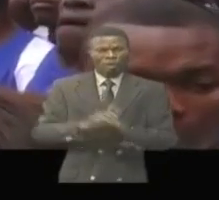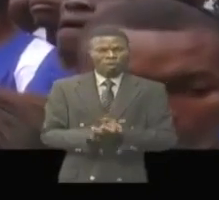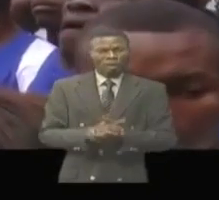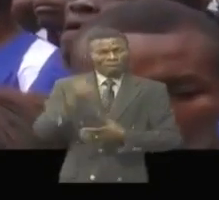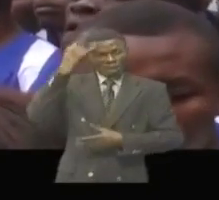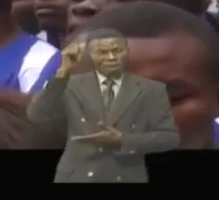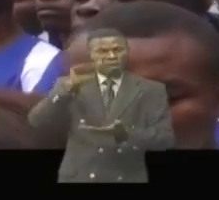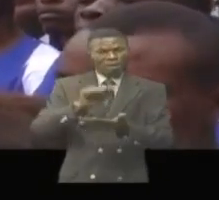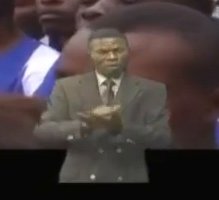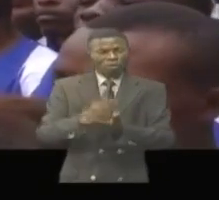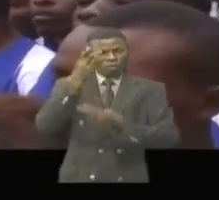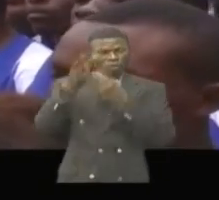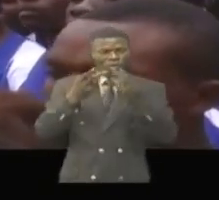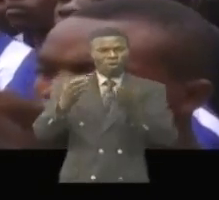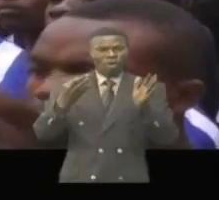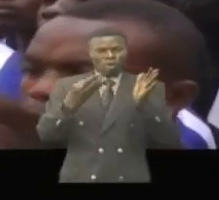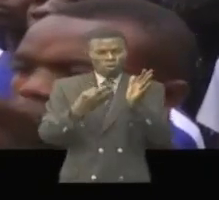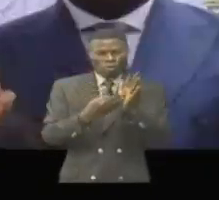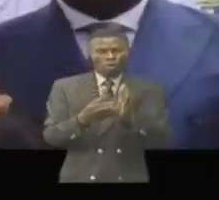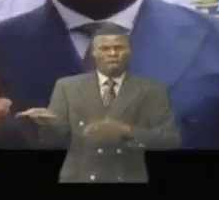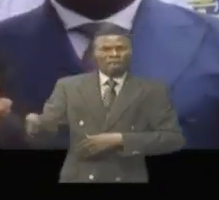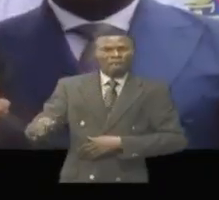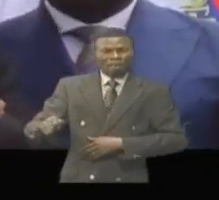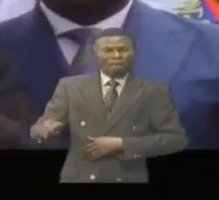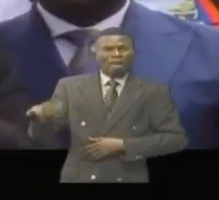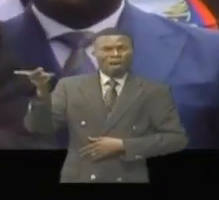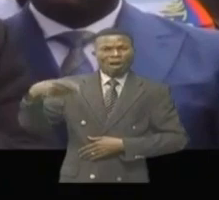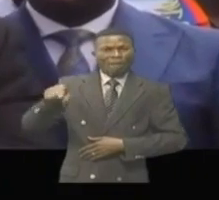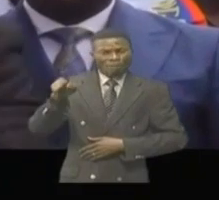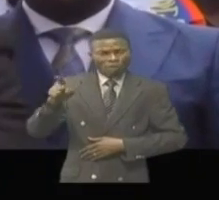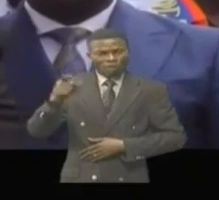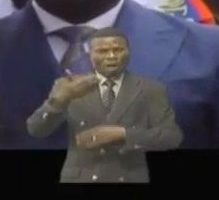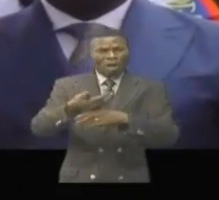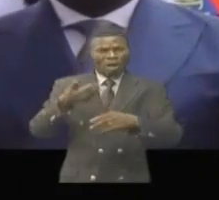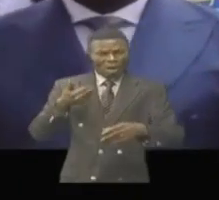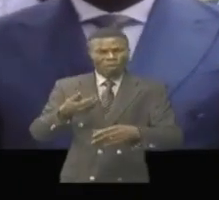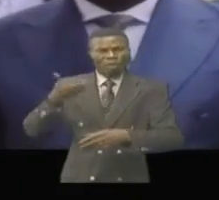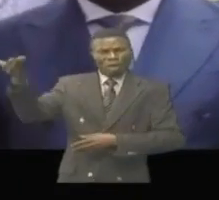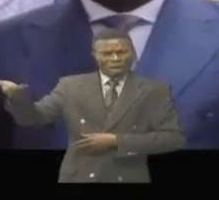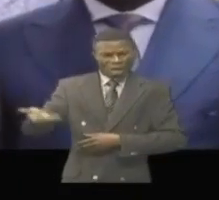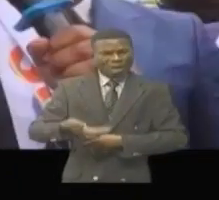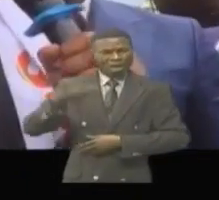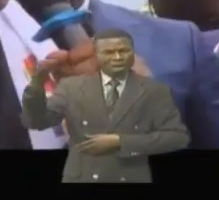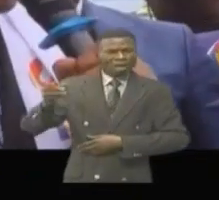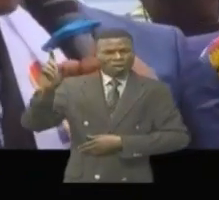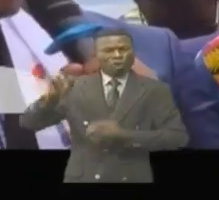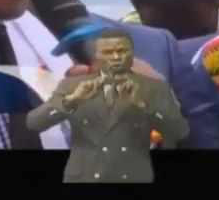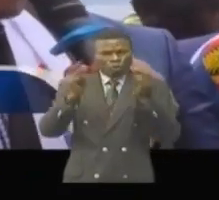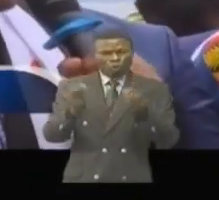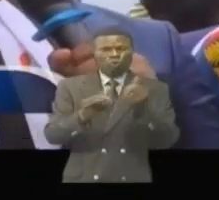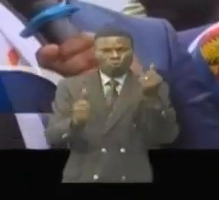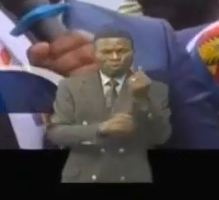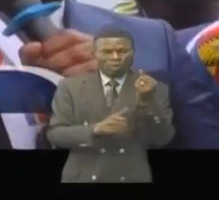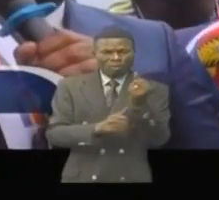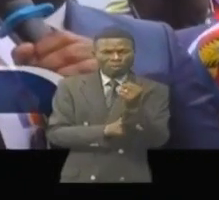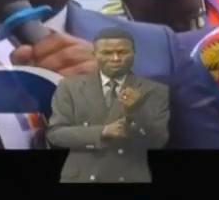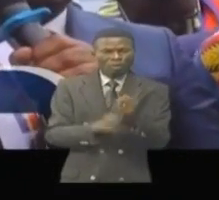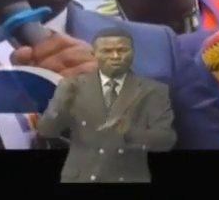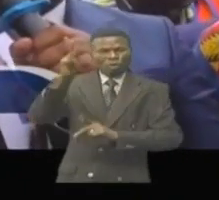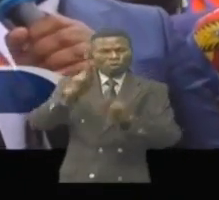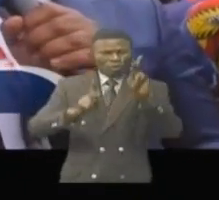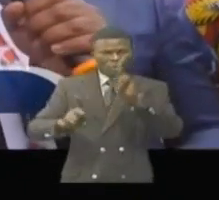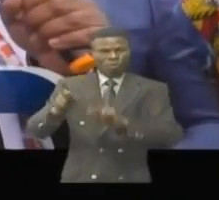effet visiter les 8 territoires de la dite province avant de recevoir en audience toutes les couches des forces vives de la